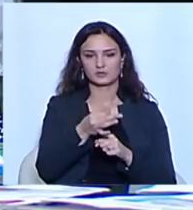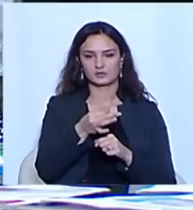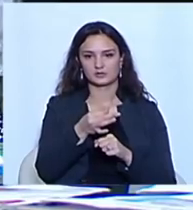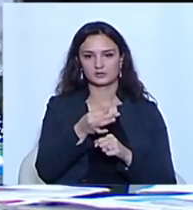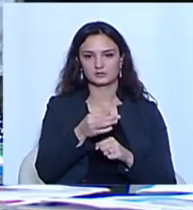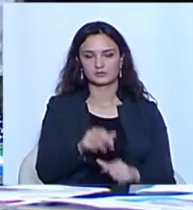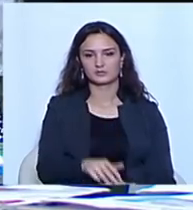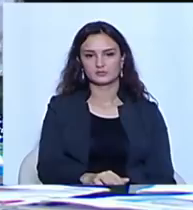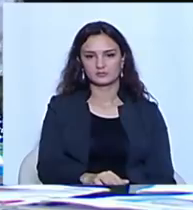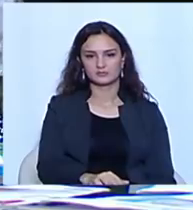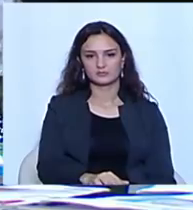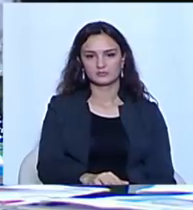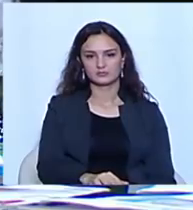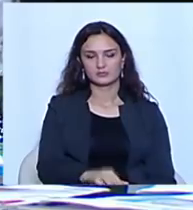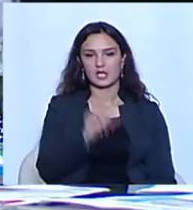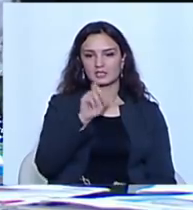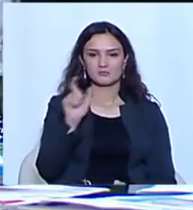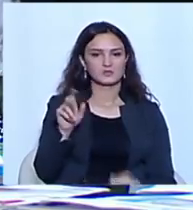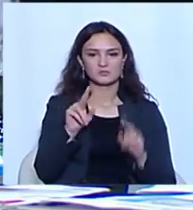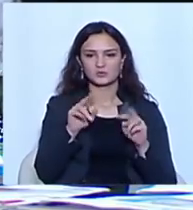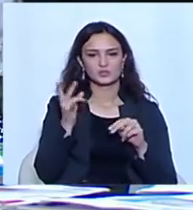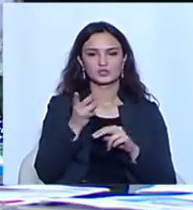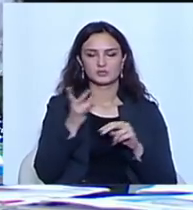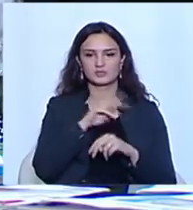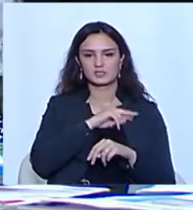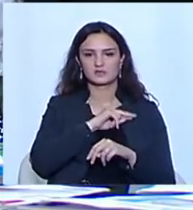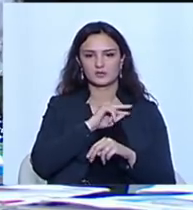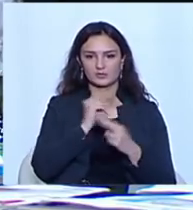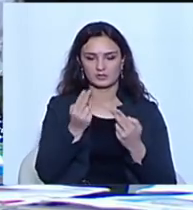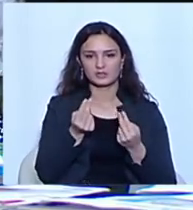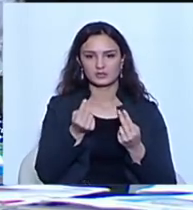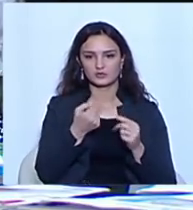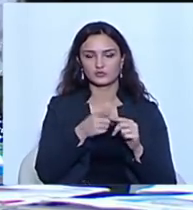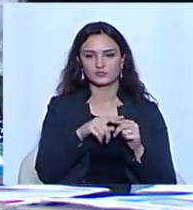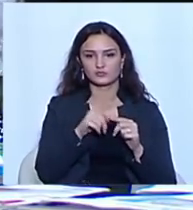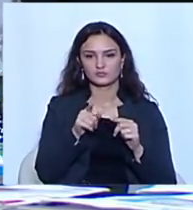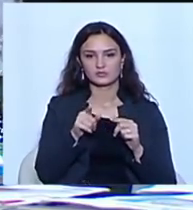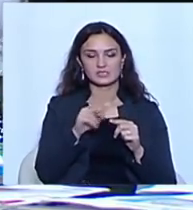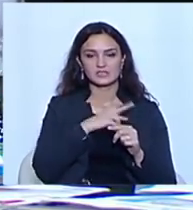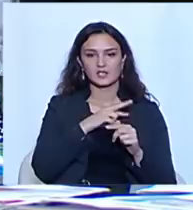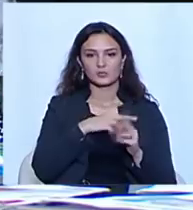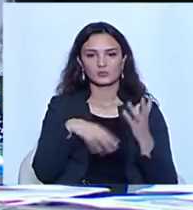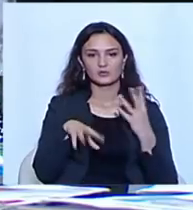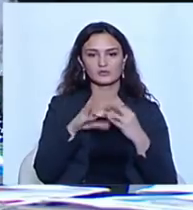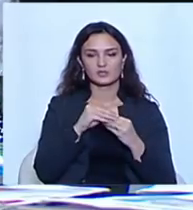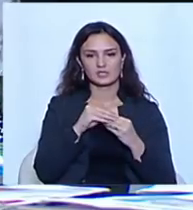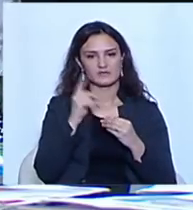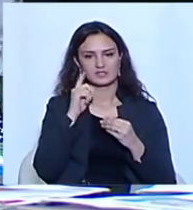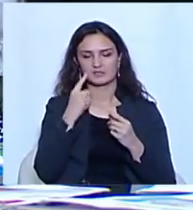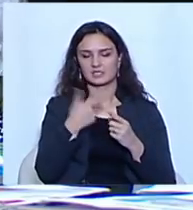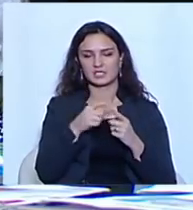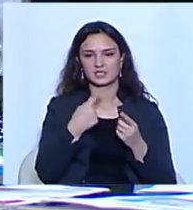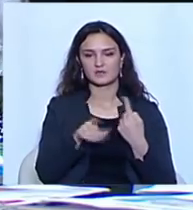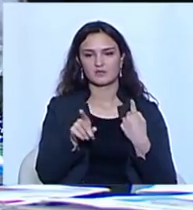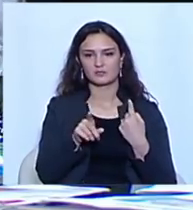რომ ადამიანს მიუხედავად ასე ისე სჭირდება სიყვარული. სიყვარული ჭირდება, მაგრამ ჩვენ სიყვარული გვესმის ძალიან ეგოცენტრულად.